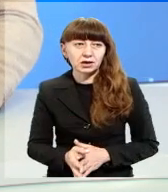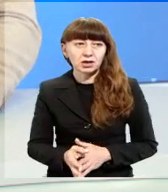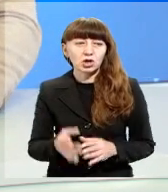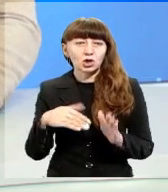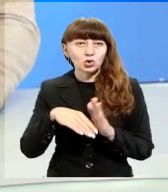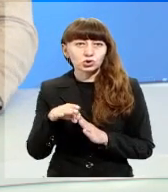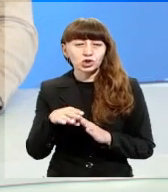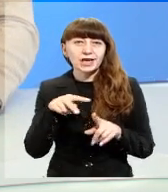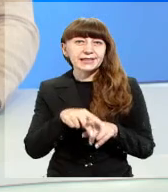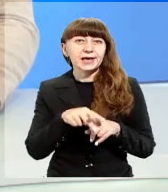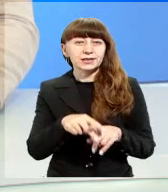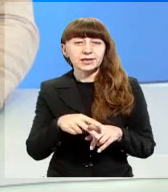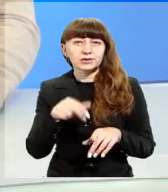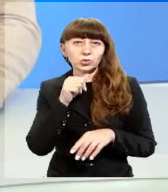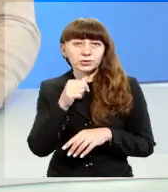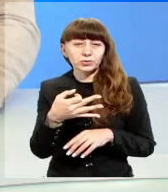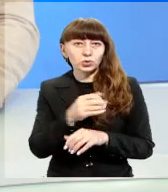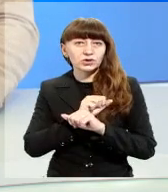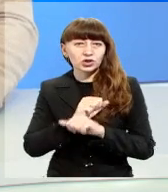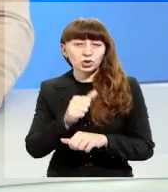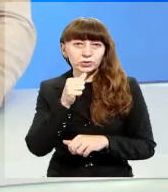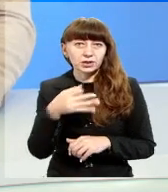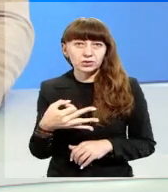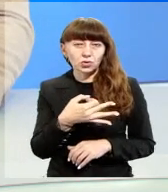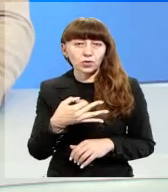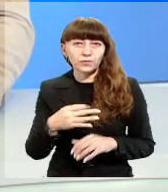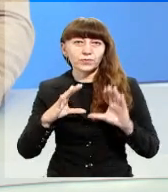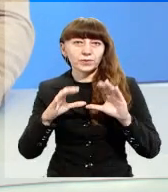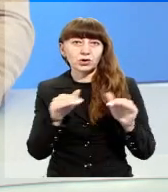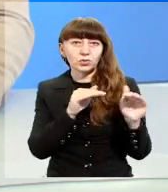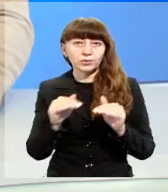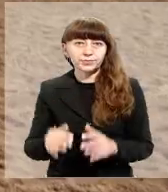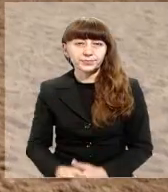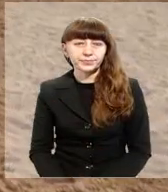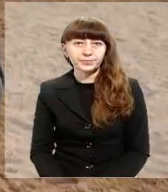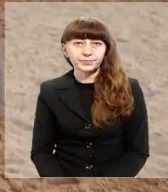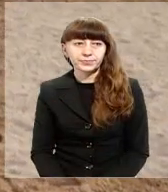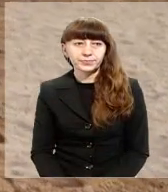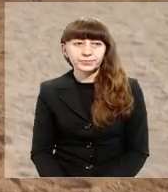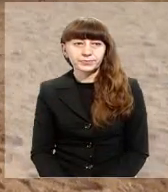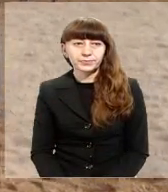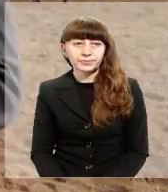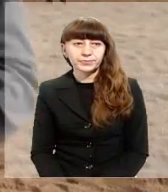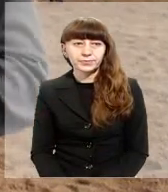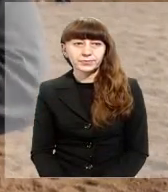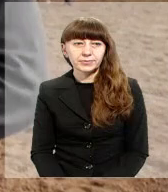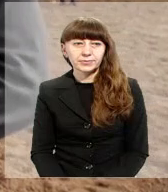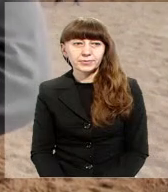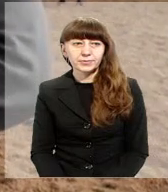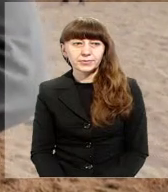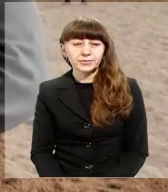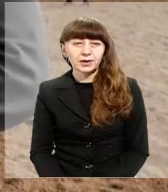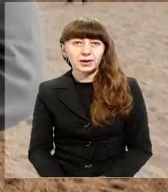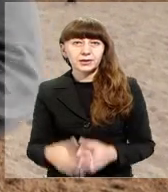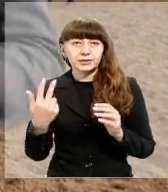мен шабандоздар әлемдік аламанда өнер абыройын қорғайтын болады. Үшінші қыркүйектен бастап, 5-ші